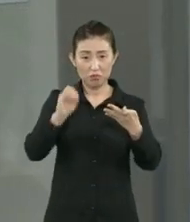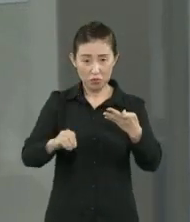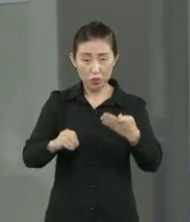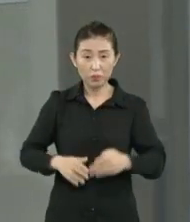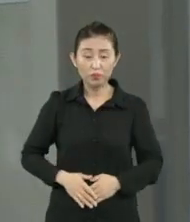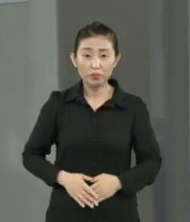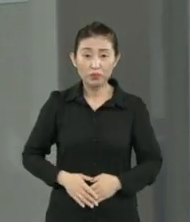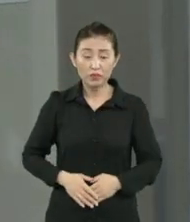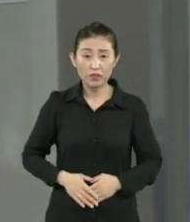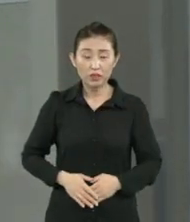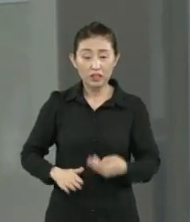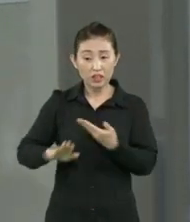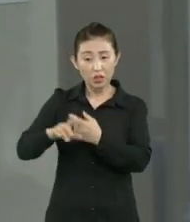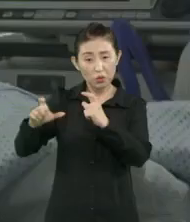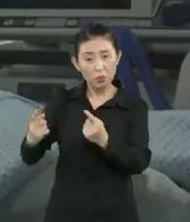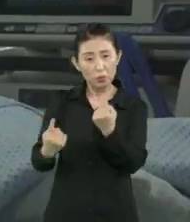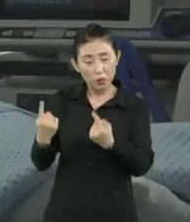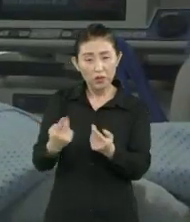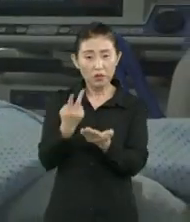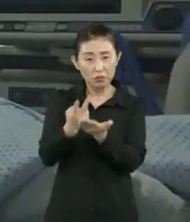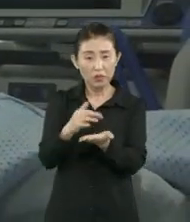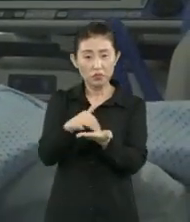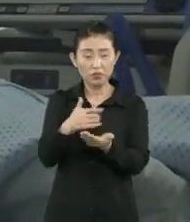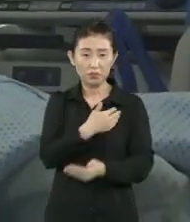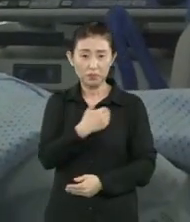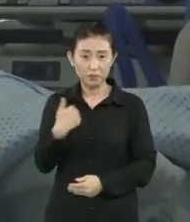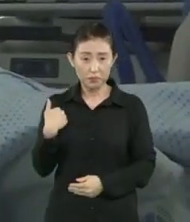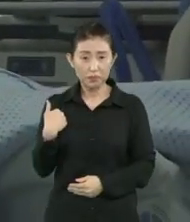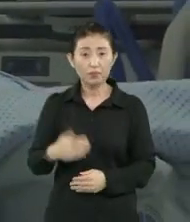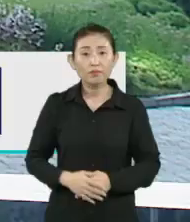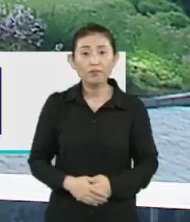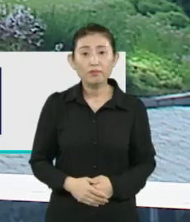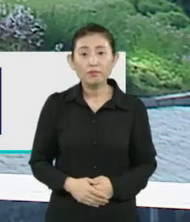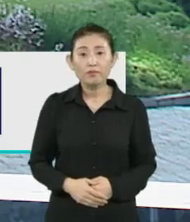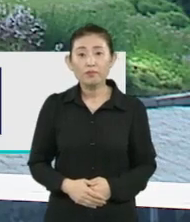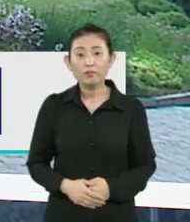로 다른 지역에 비해 여유가 있는 편 입니다